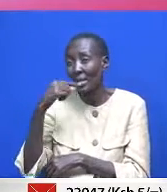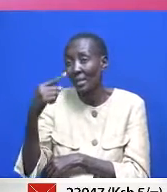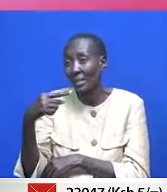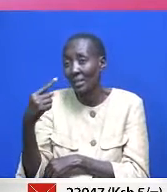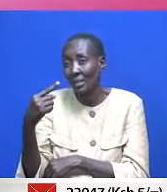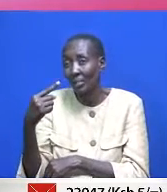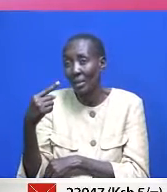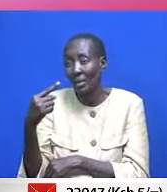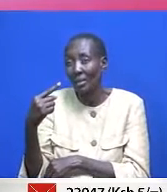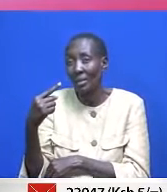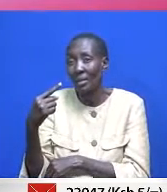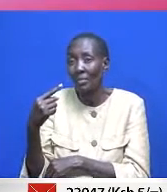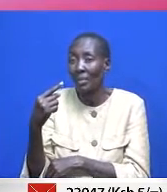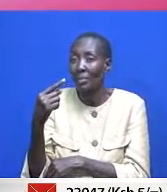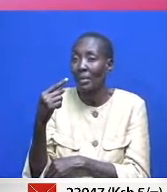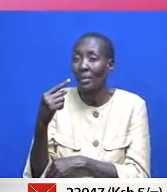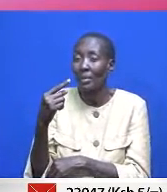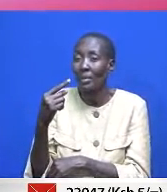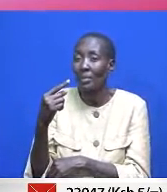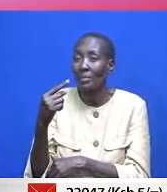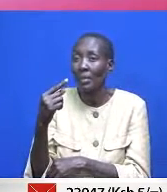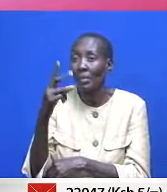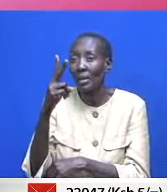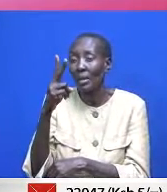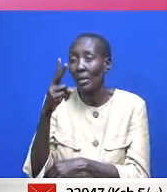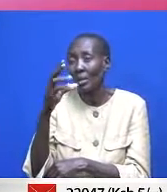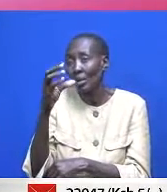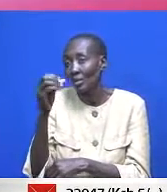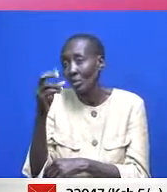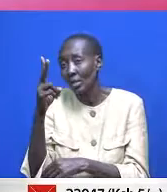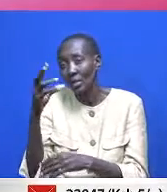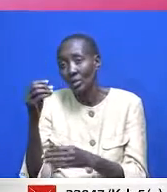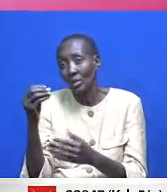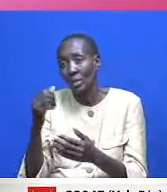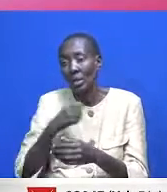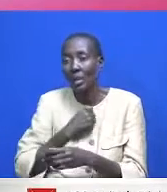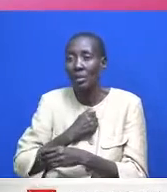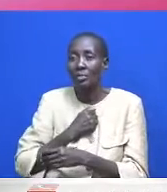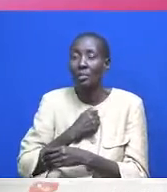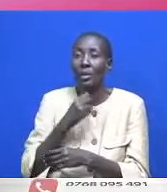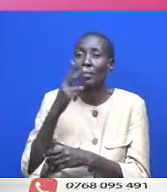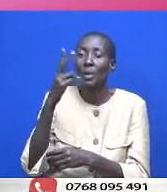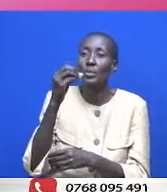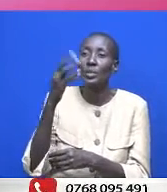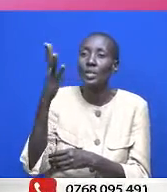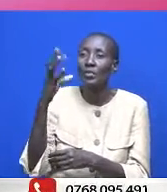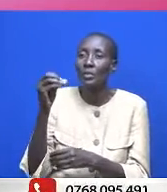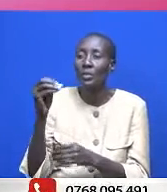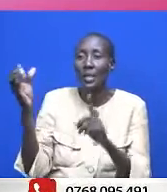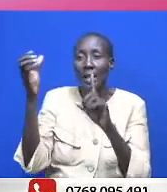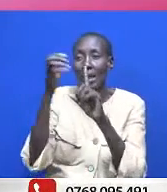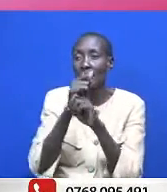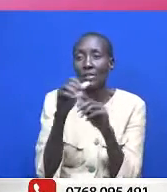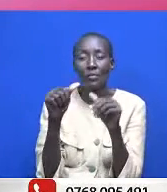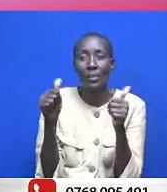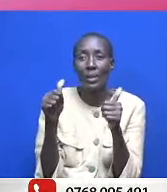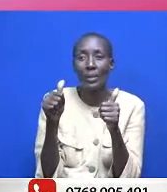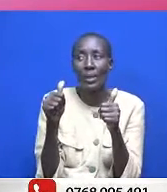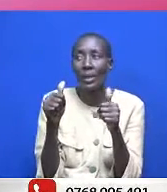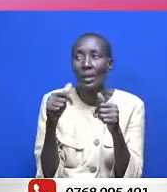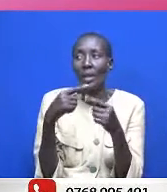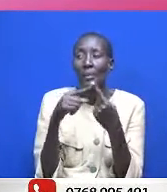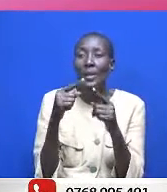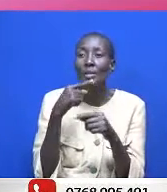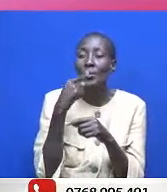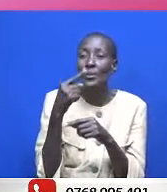kufika 2020 220 ama 40 ama 50 tu tumefika hiyo kiwango. Lakini kusema kwamba tuifanya